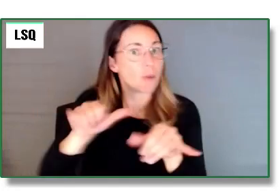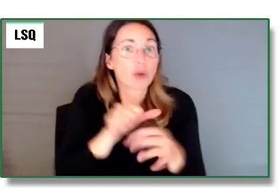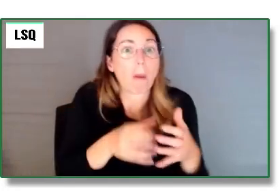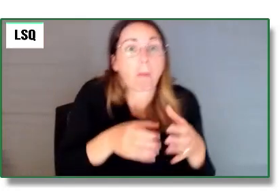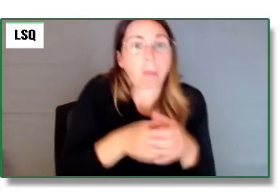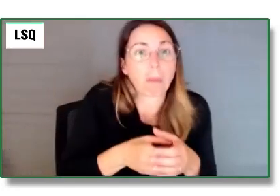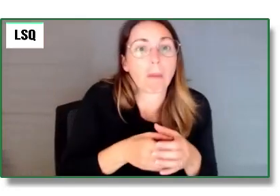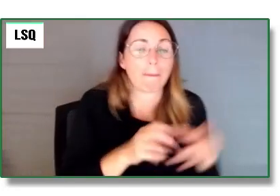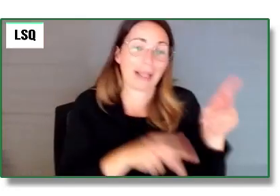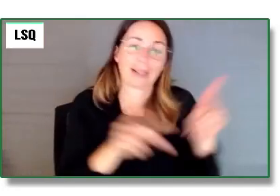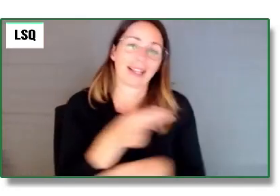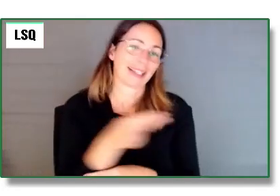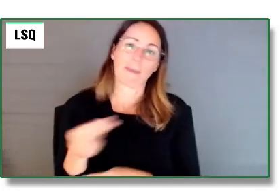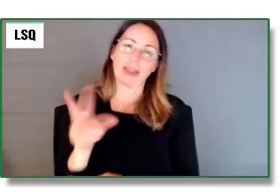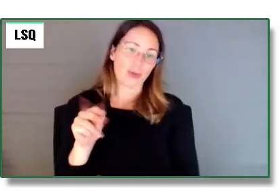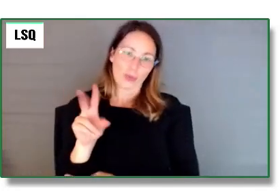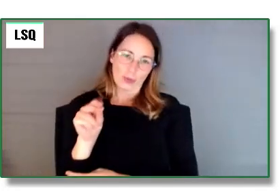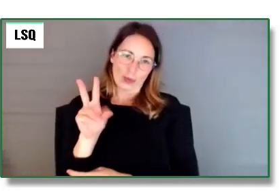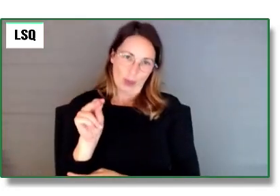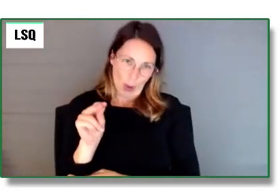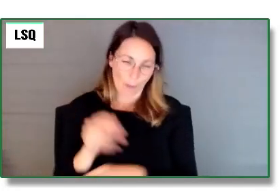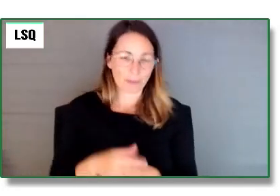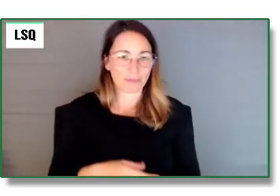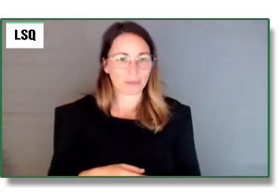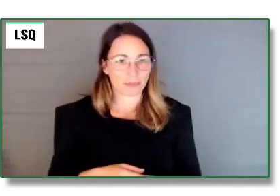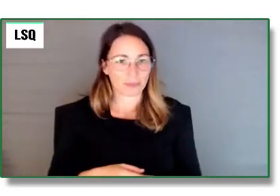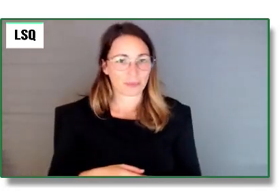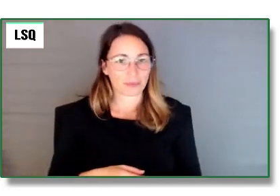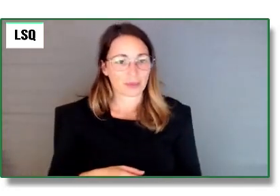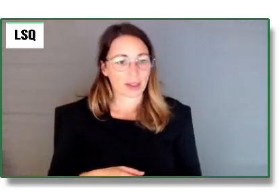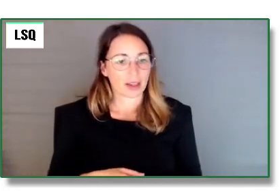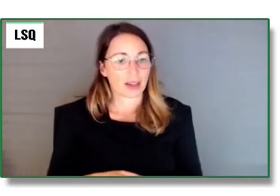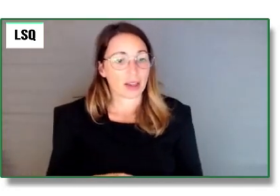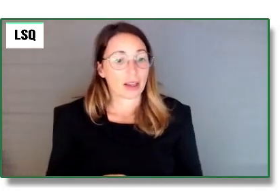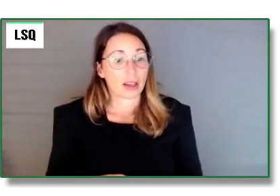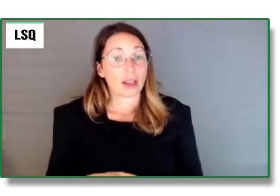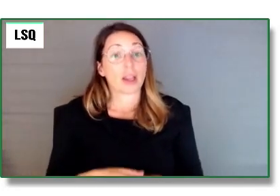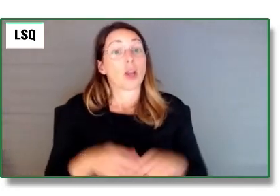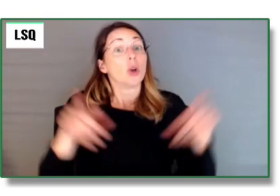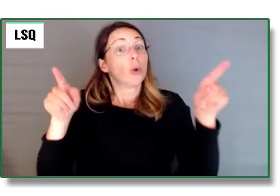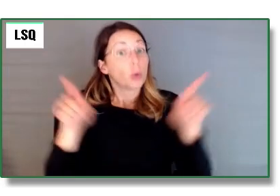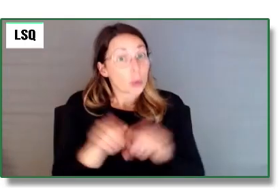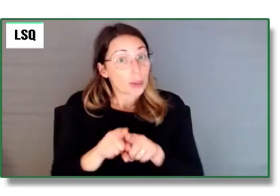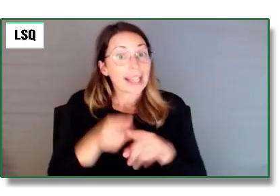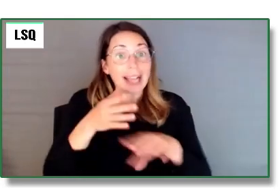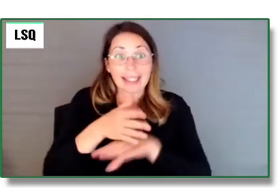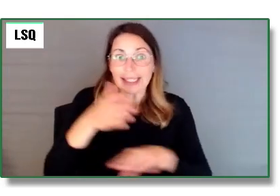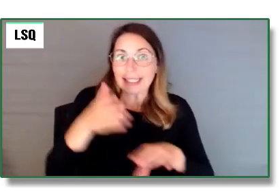En revanche, l'approche réactive de l'accessibilité par la réponse